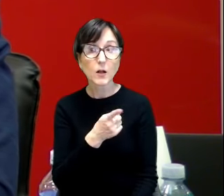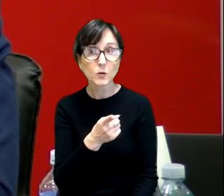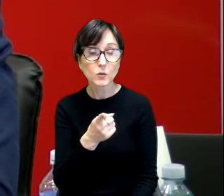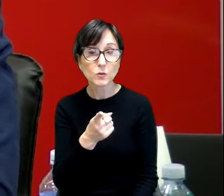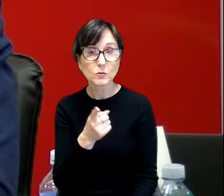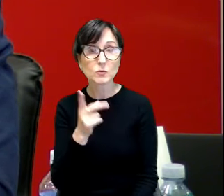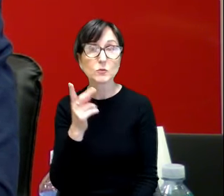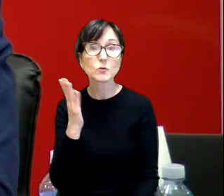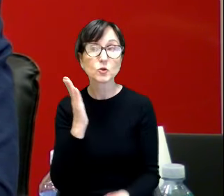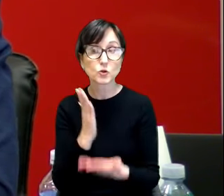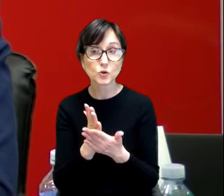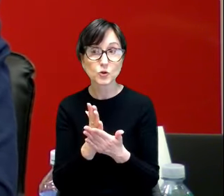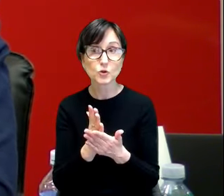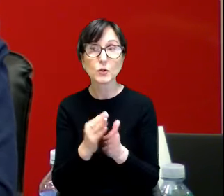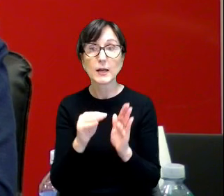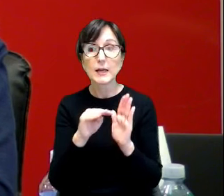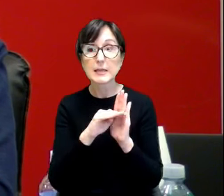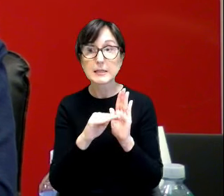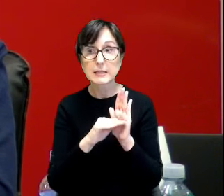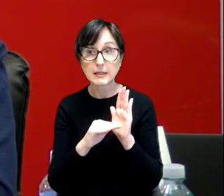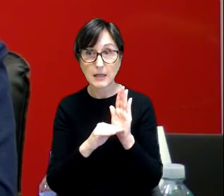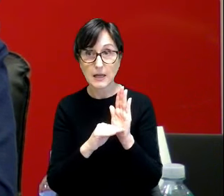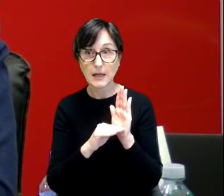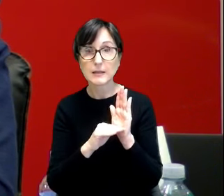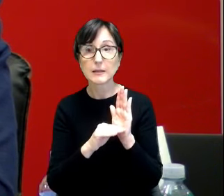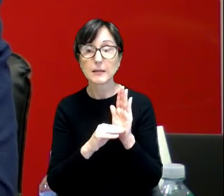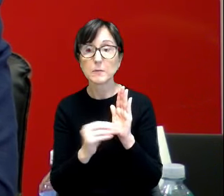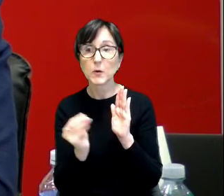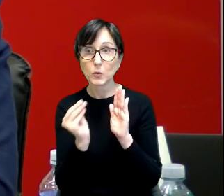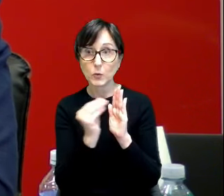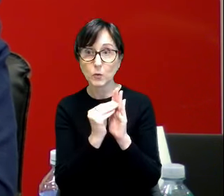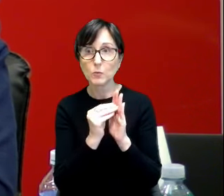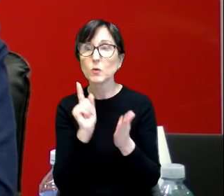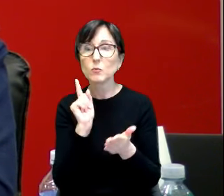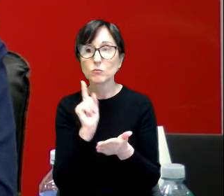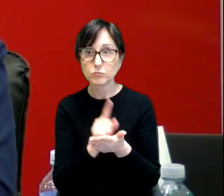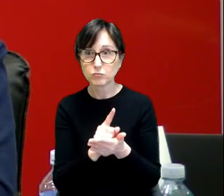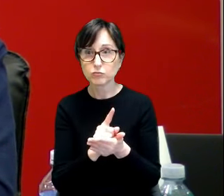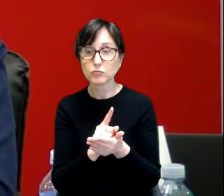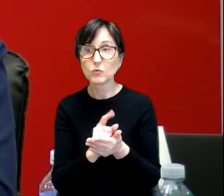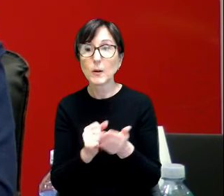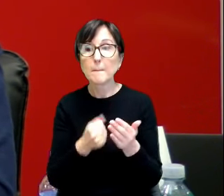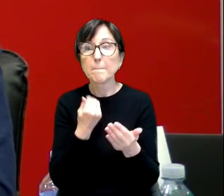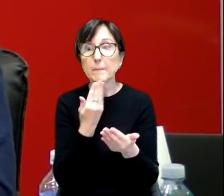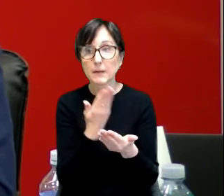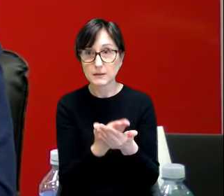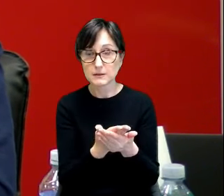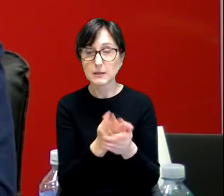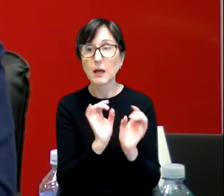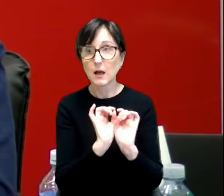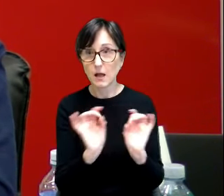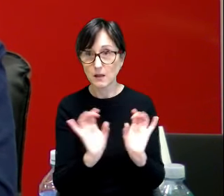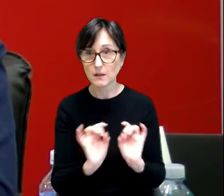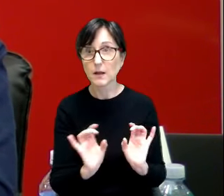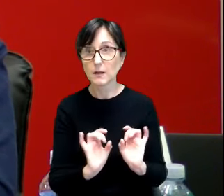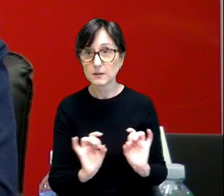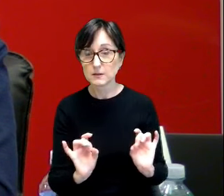yra priimtas a privalomas pristatymas ataskaitos